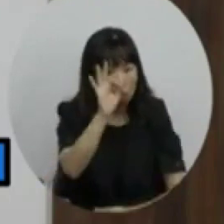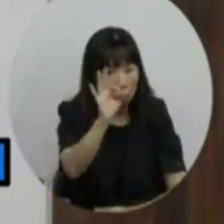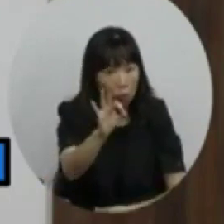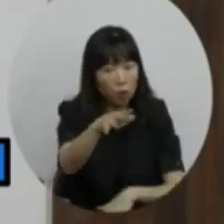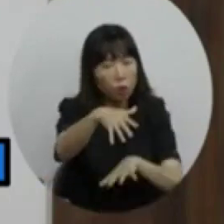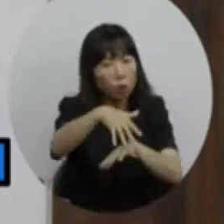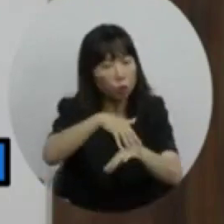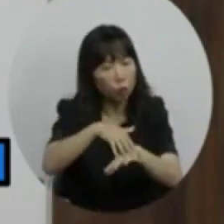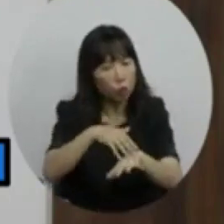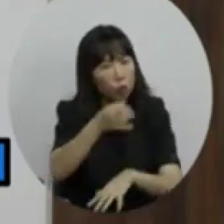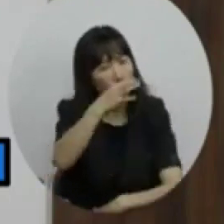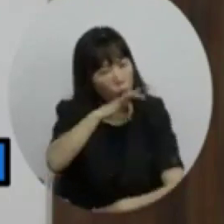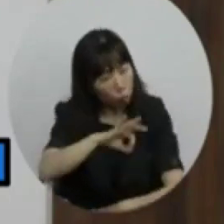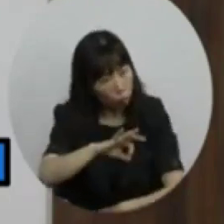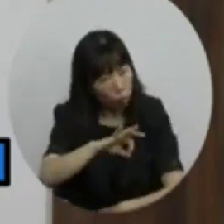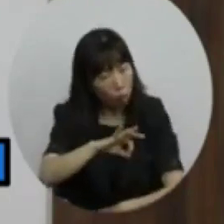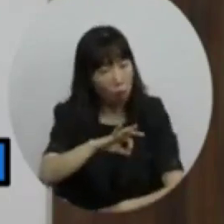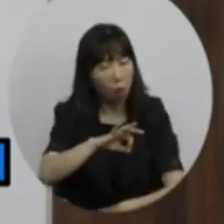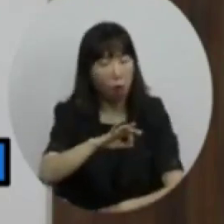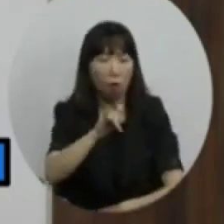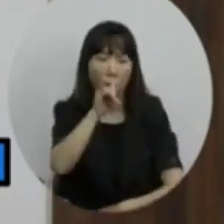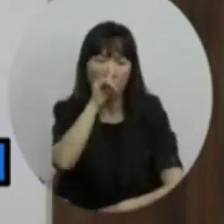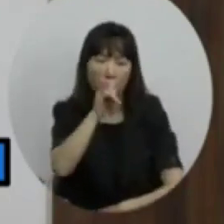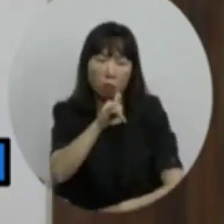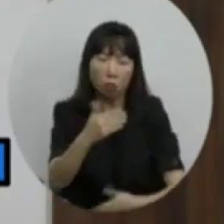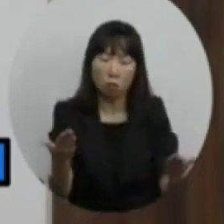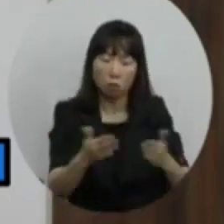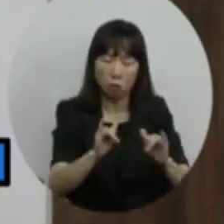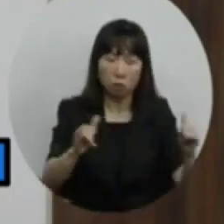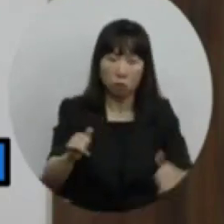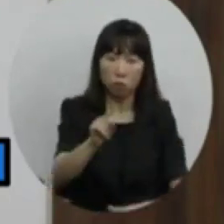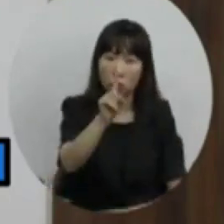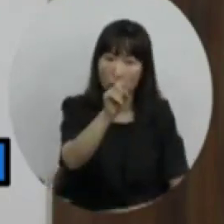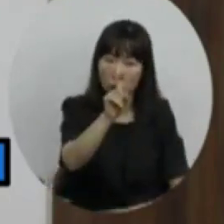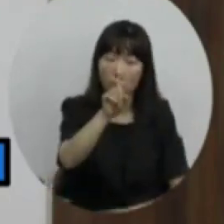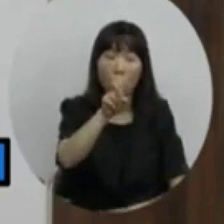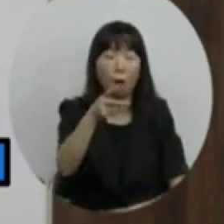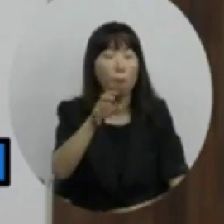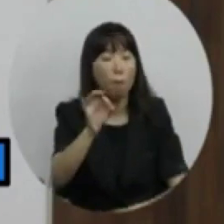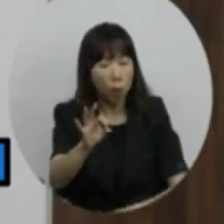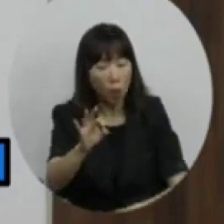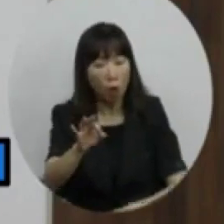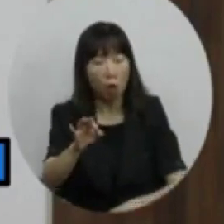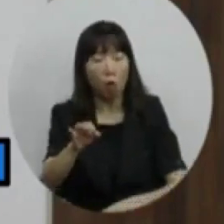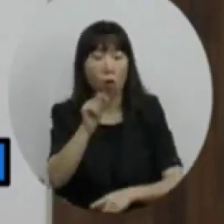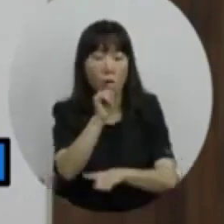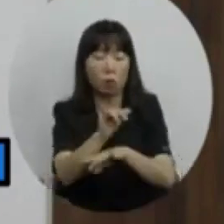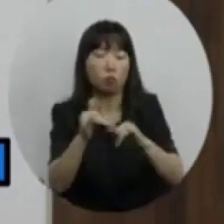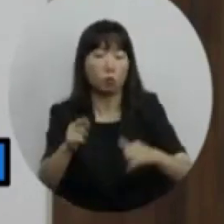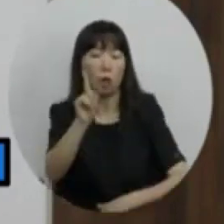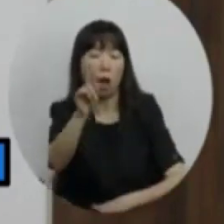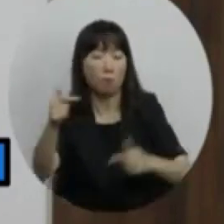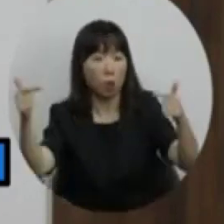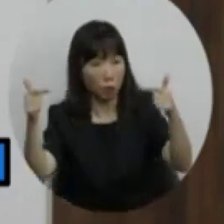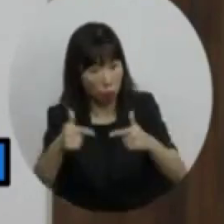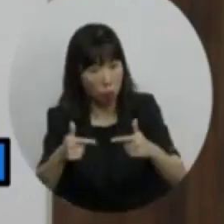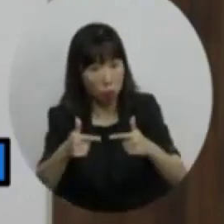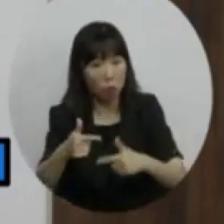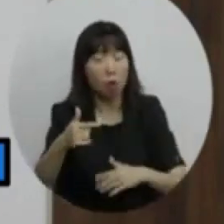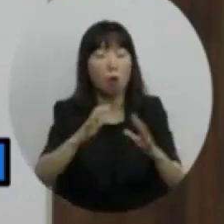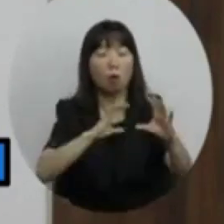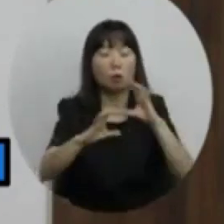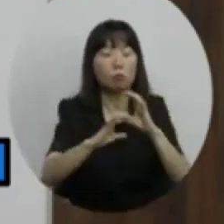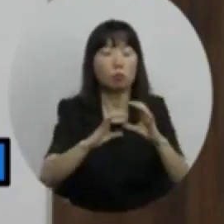운영의 효율화를 목적으로 실무자 11명, 의회 1명을 포함을 감축하면서 시민 소통